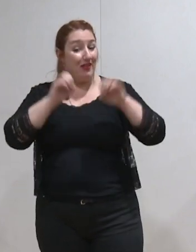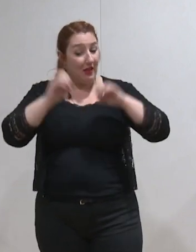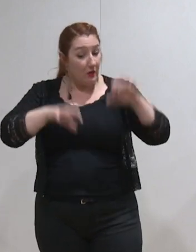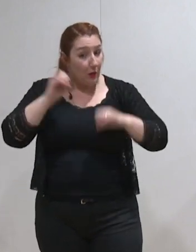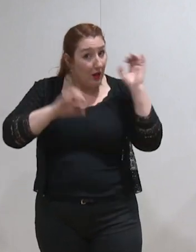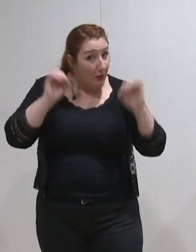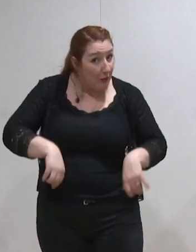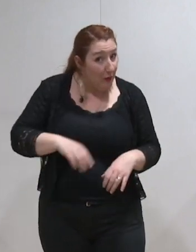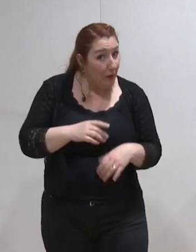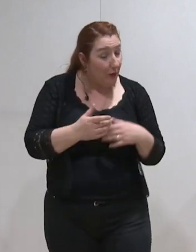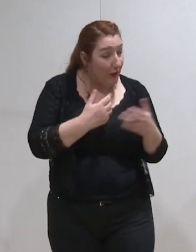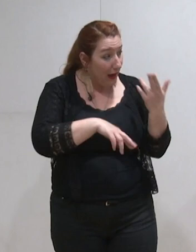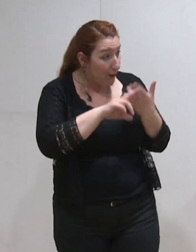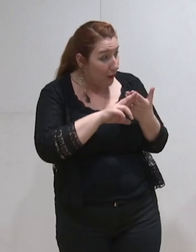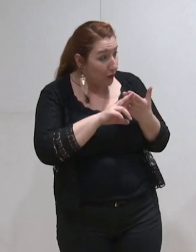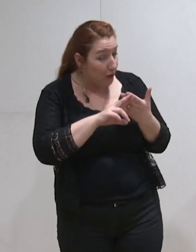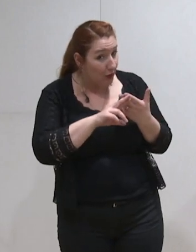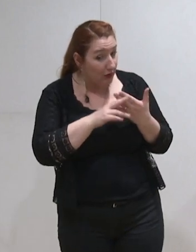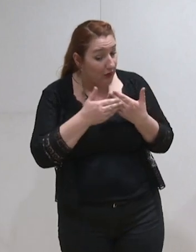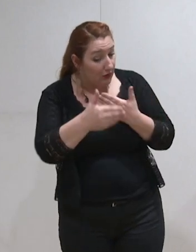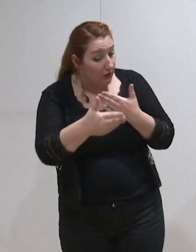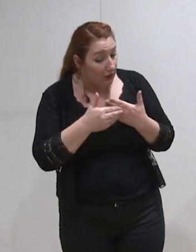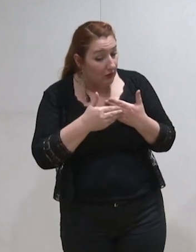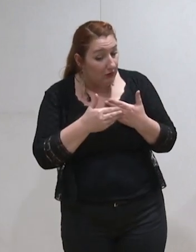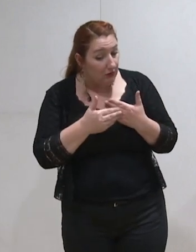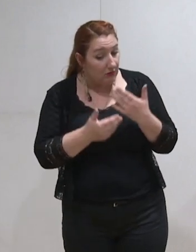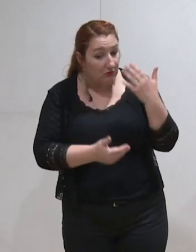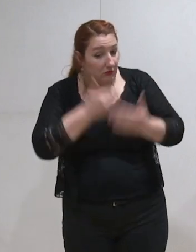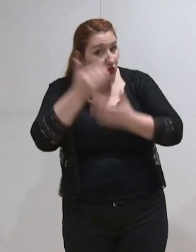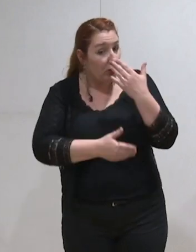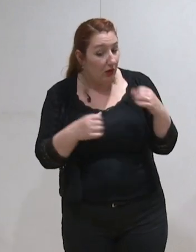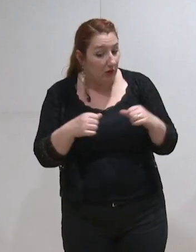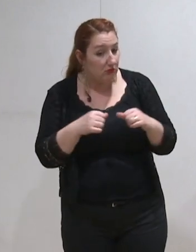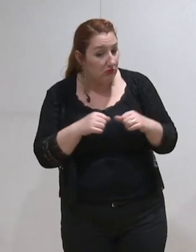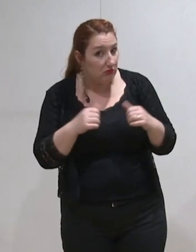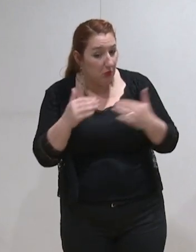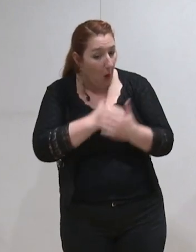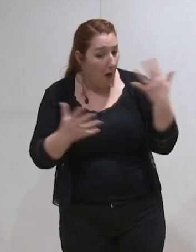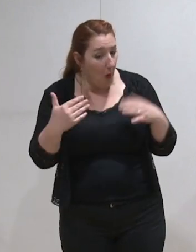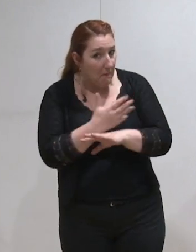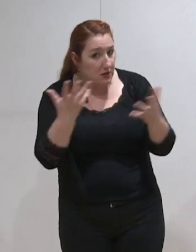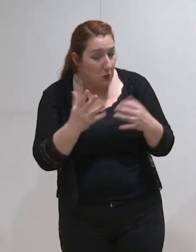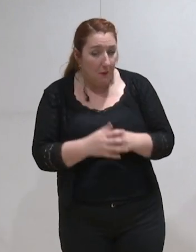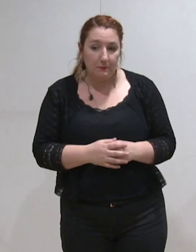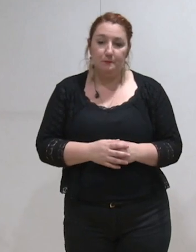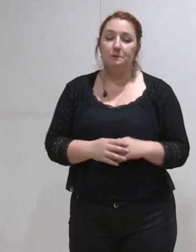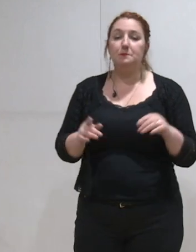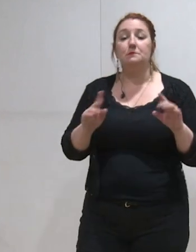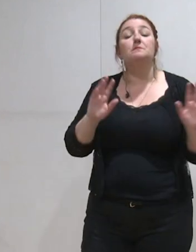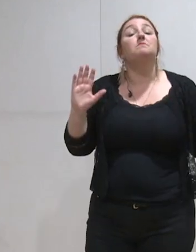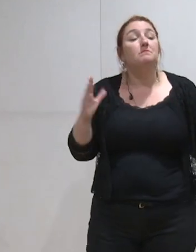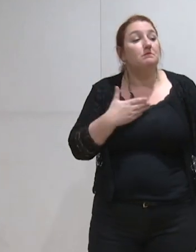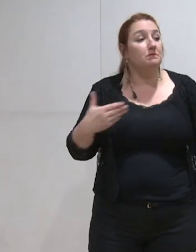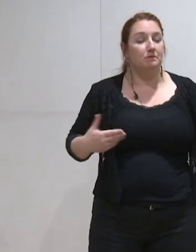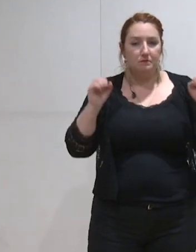confirmer quelle est aujourd'hui la programmation qui est prévue sur cet événement enfin on peut aussi se demander le sens d'un tel événement en cette